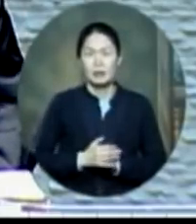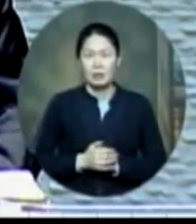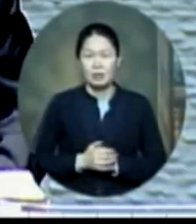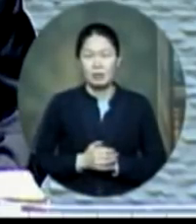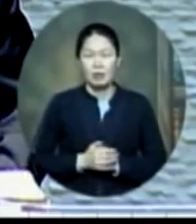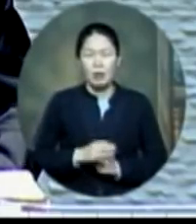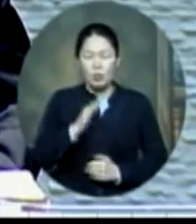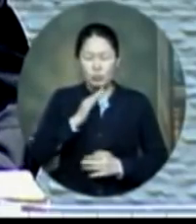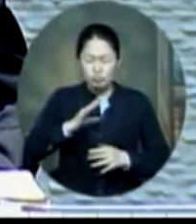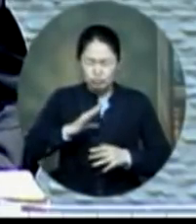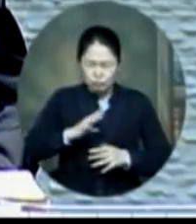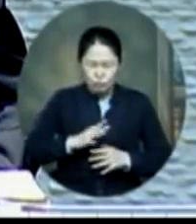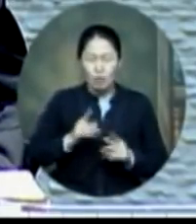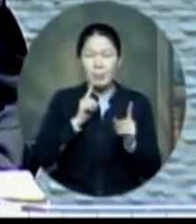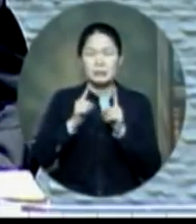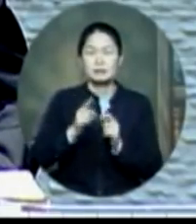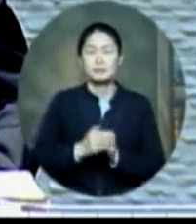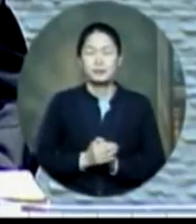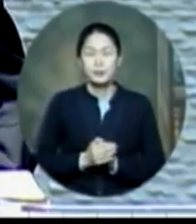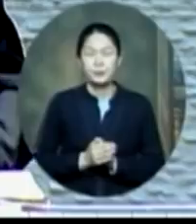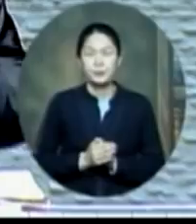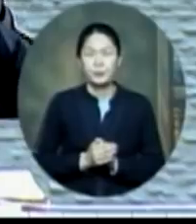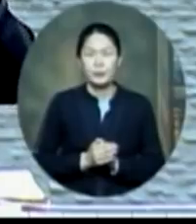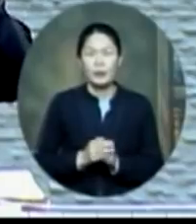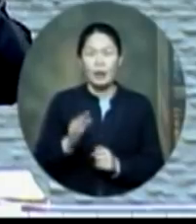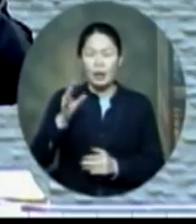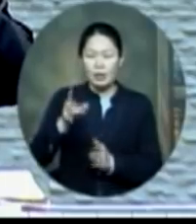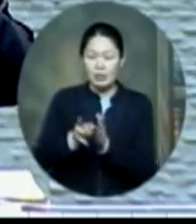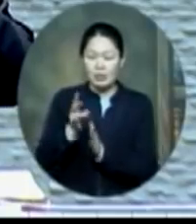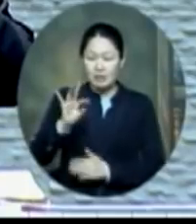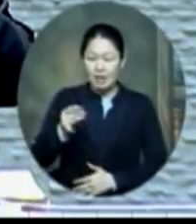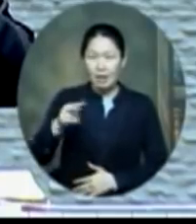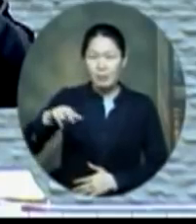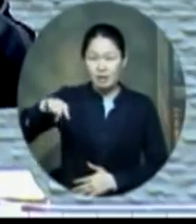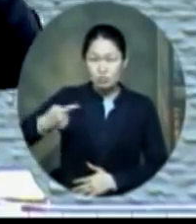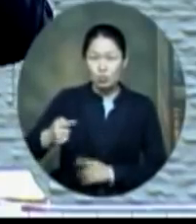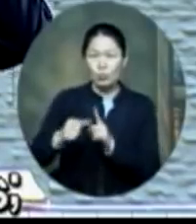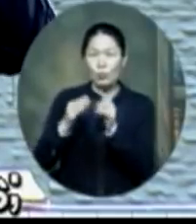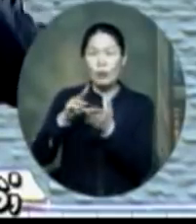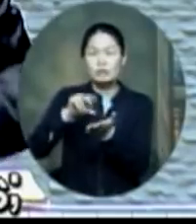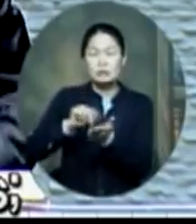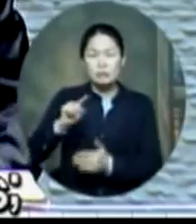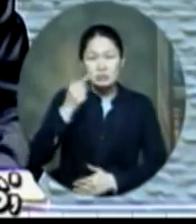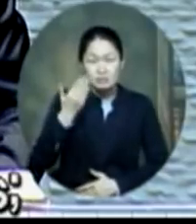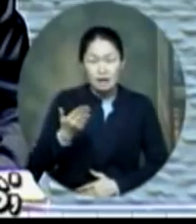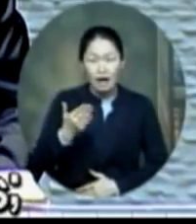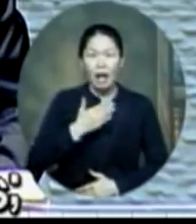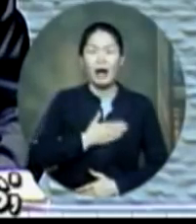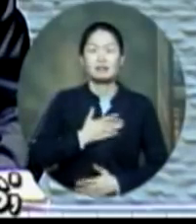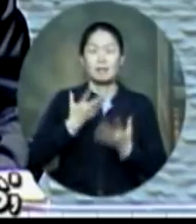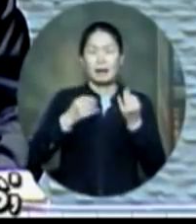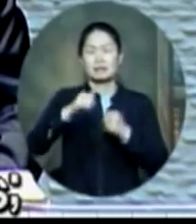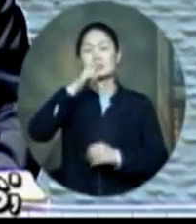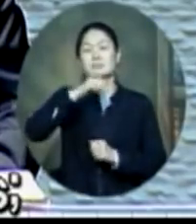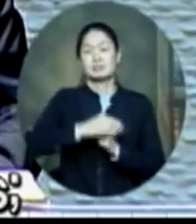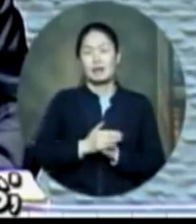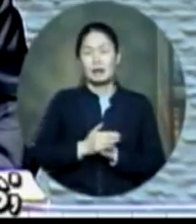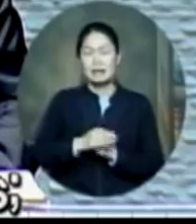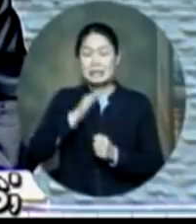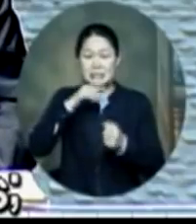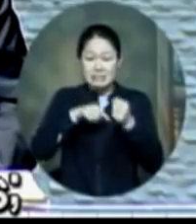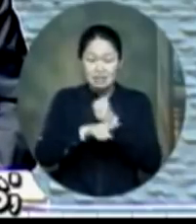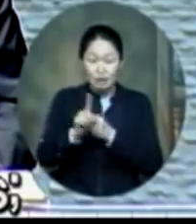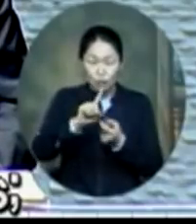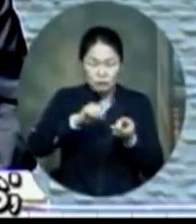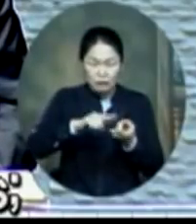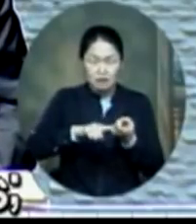이게 얼마나 무서운 말씀이에요. 에베소 교회의 문제가 뭐죠? 아는 거는 너무 많았어요. 진리가